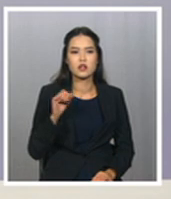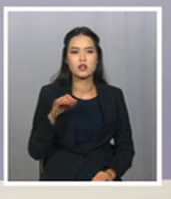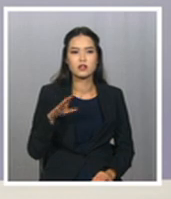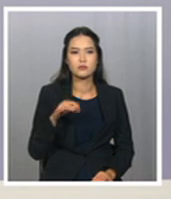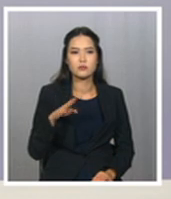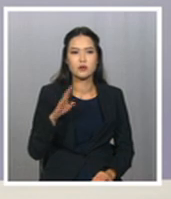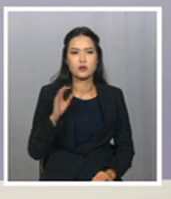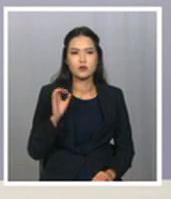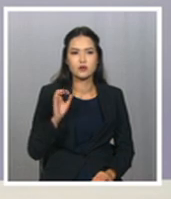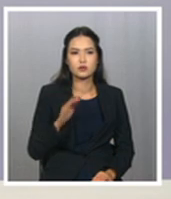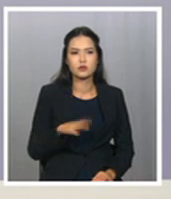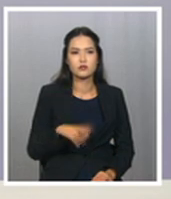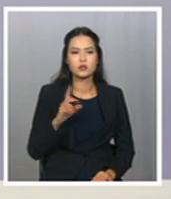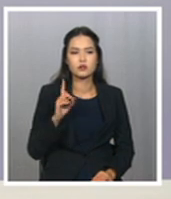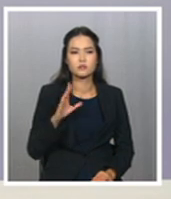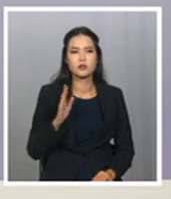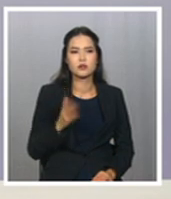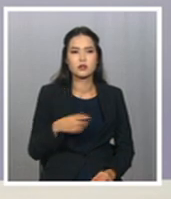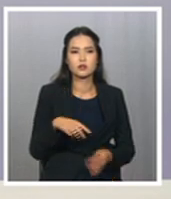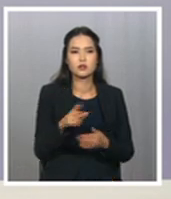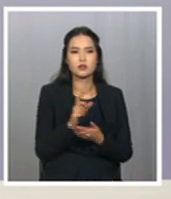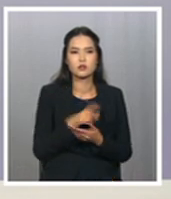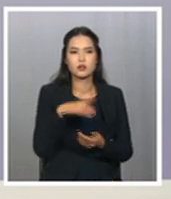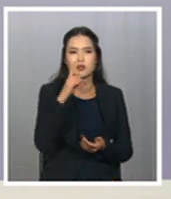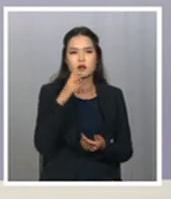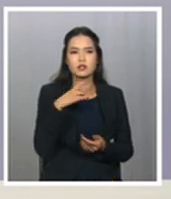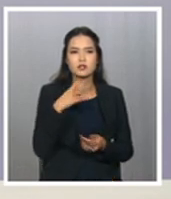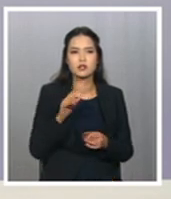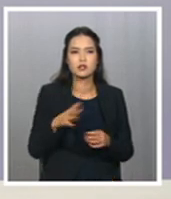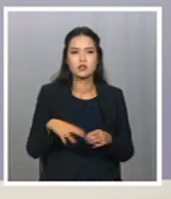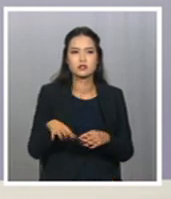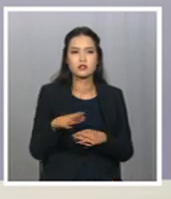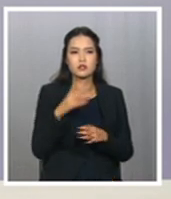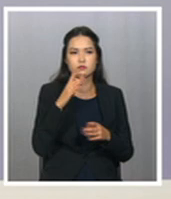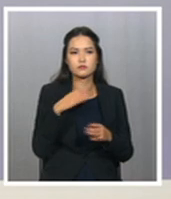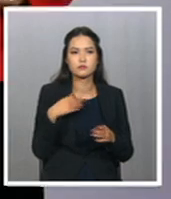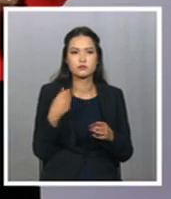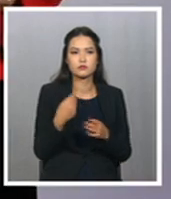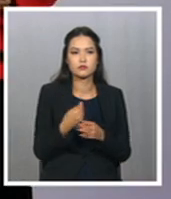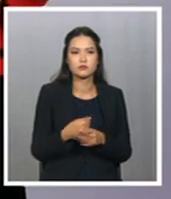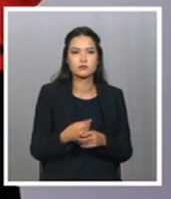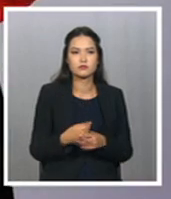Айтматовтың рухани әлемі қазақ халқымен бір тұтас екенін көреміз.